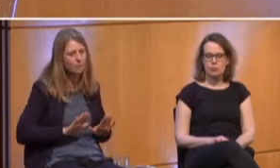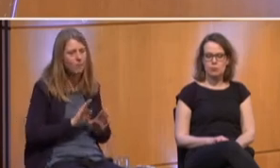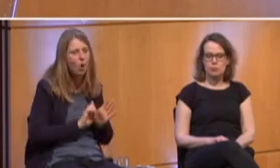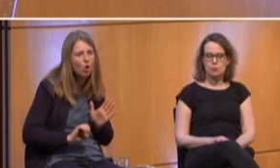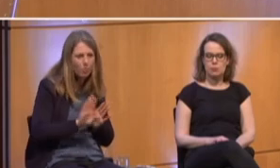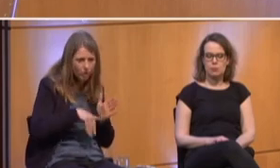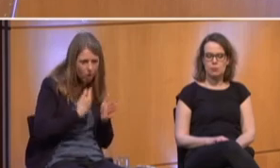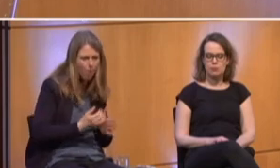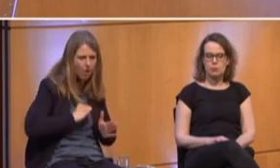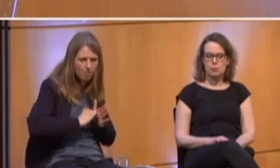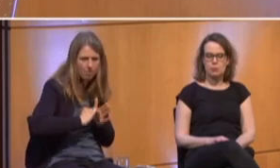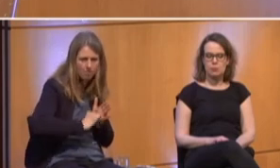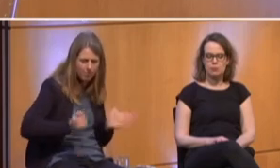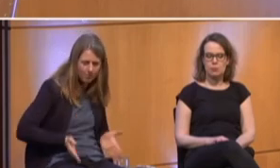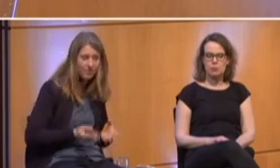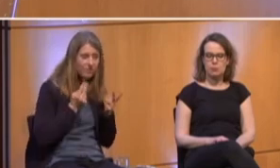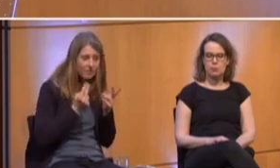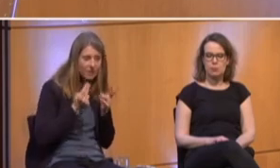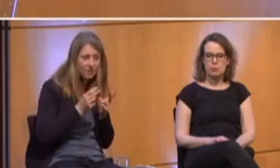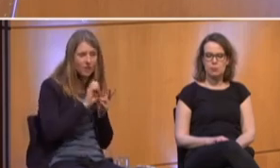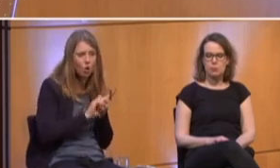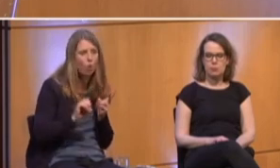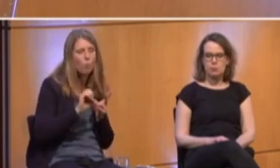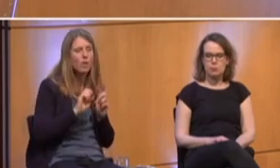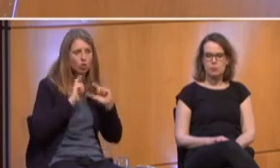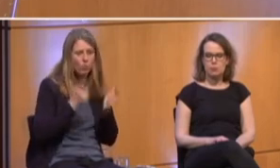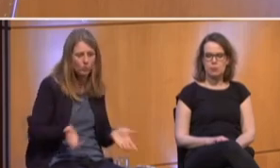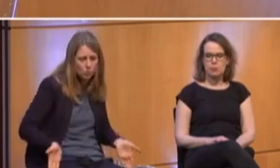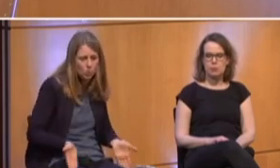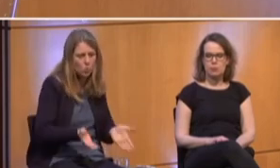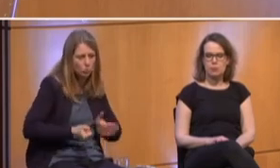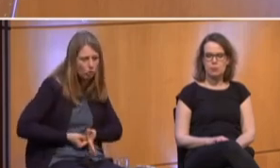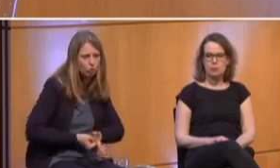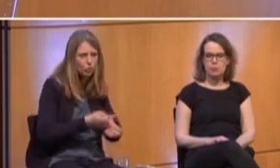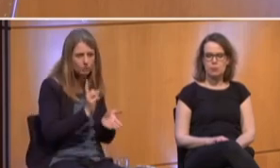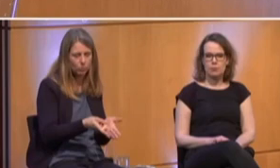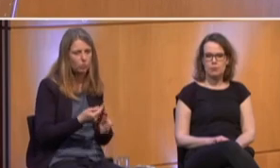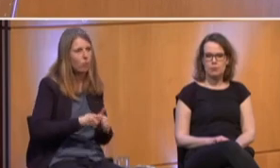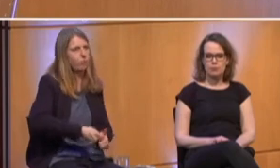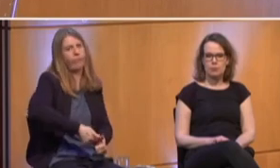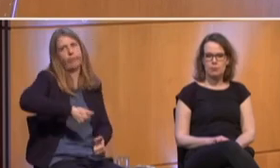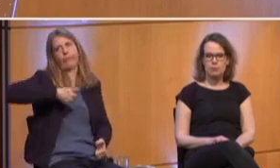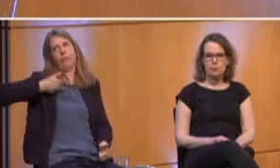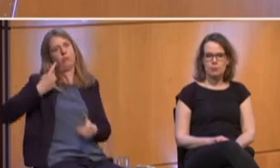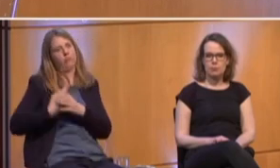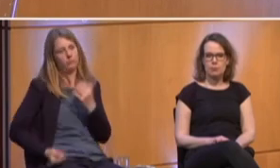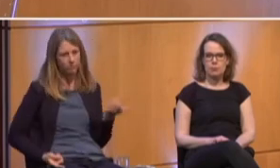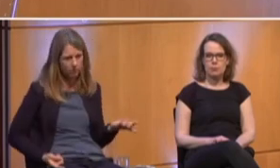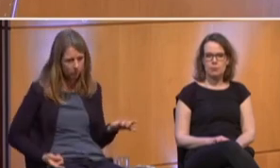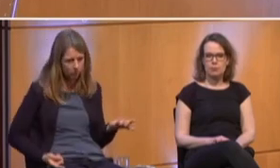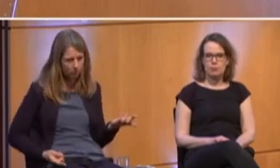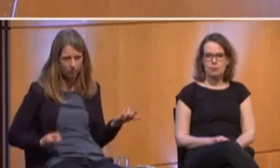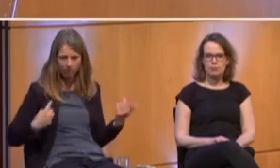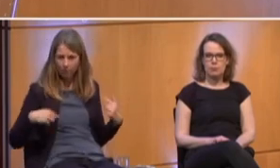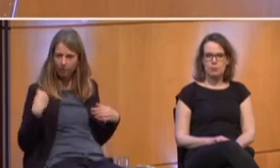europäische Aufgaben, die meiner Ansicht nach dringend von der EU-Kommission gepusht werden müssen. Sonst werden wir auch an der Stelle das Nachsehen haben. Wenn alle